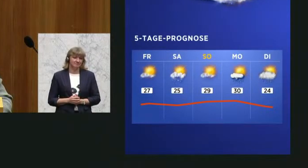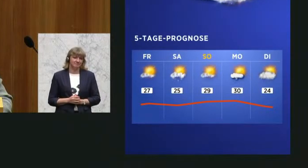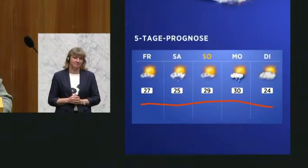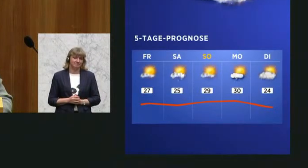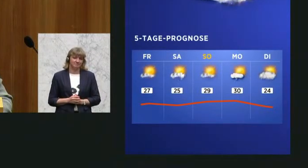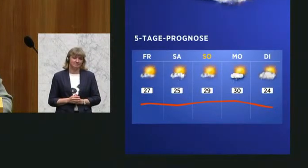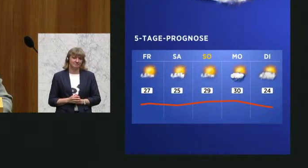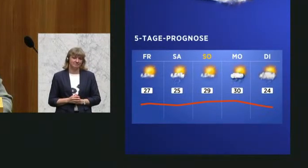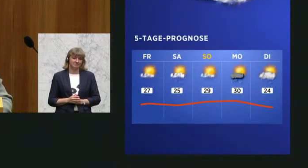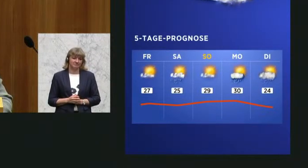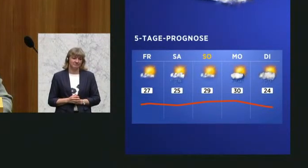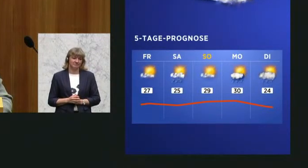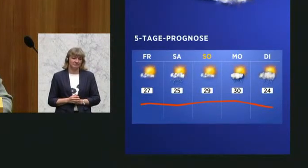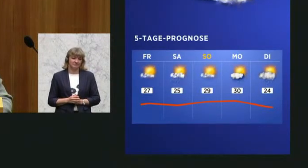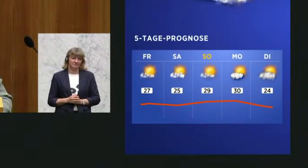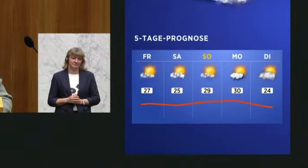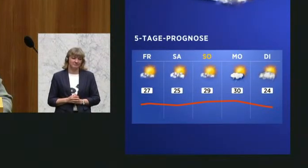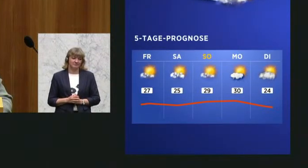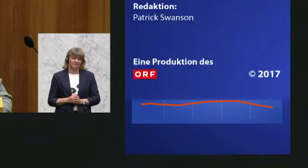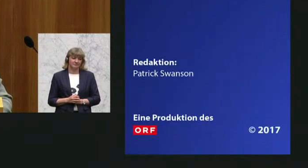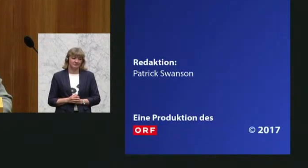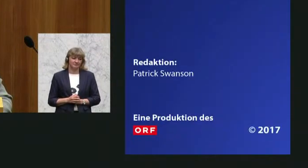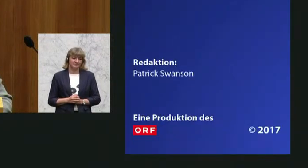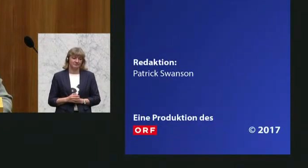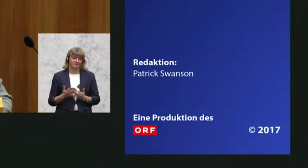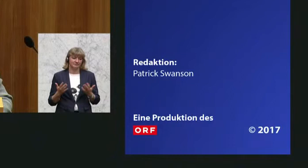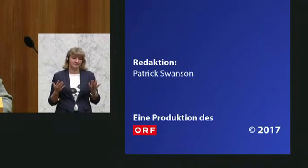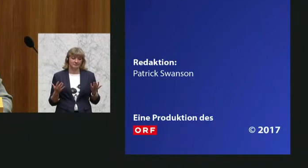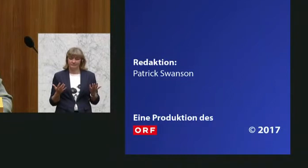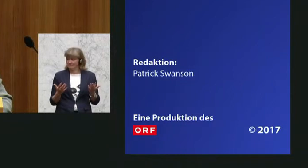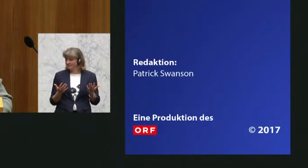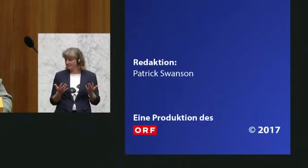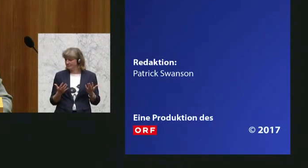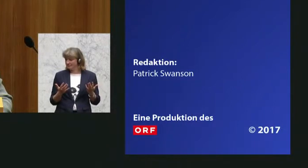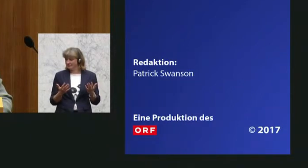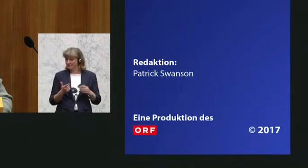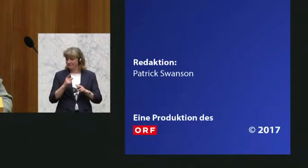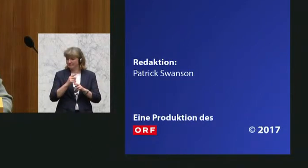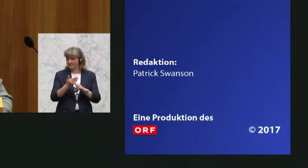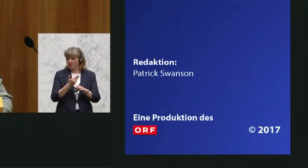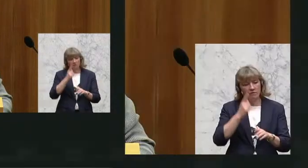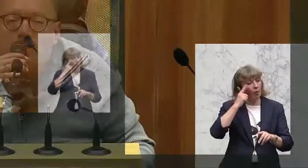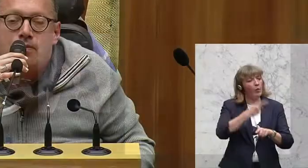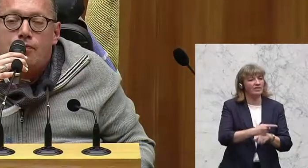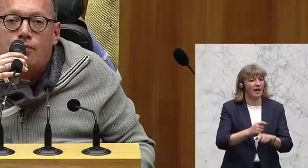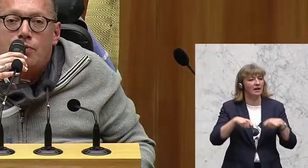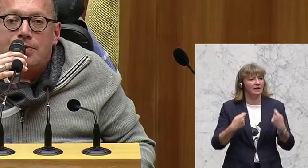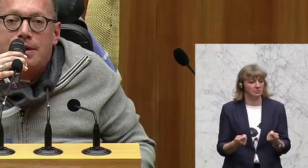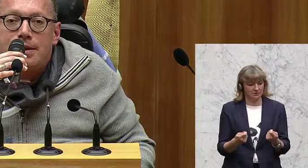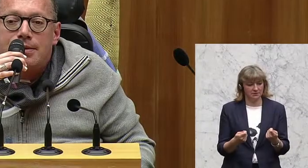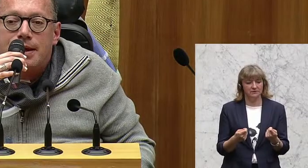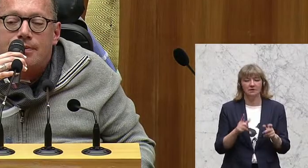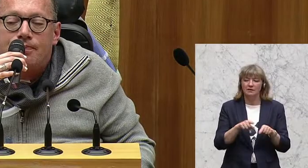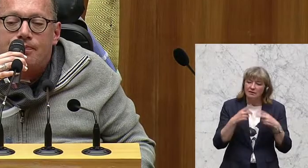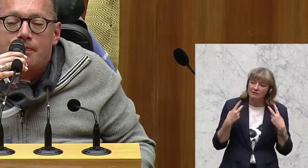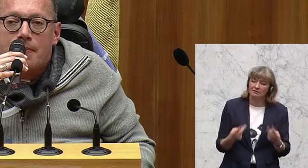Vorteile und Bilder, die sich manifestiert haben, wo es